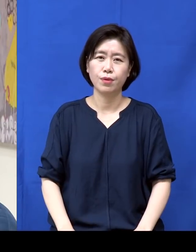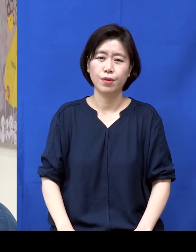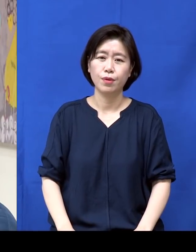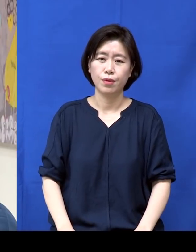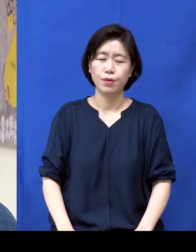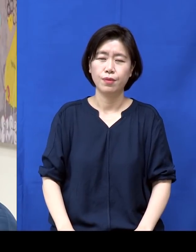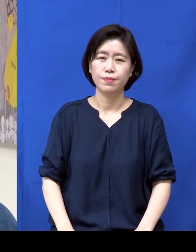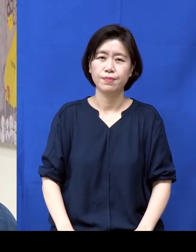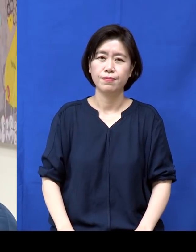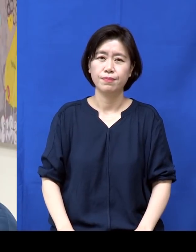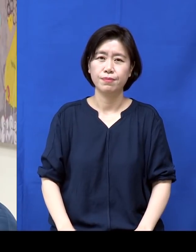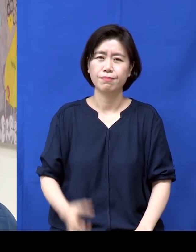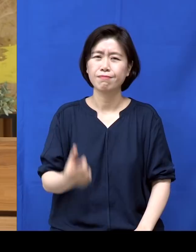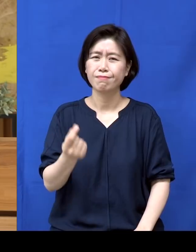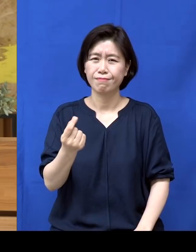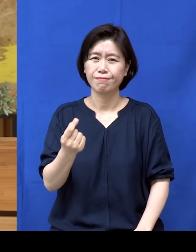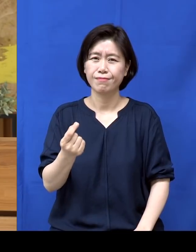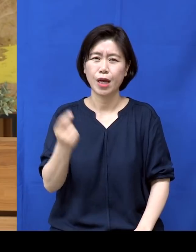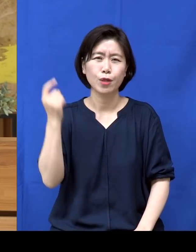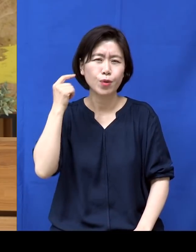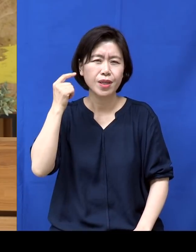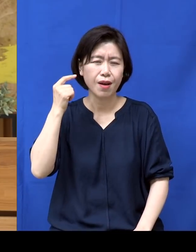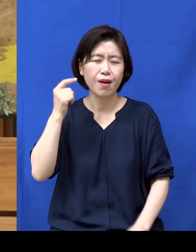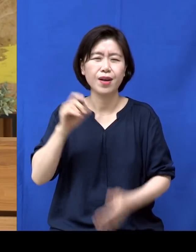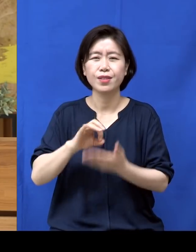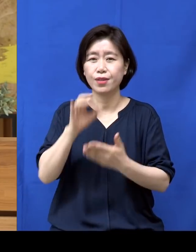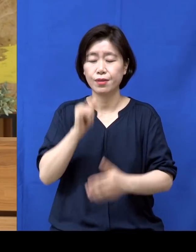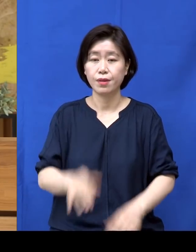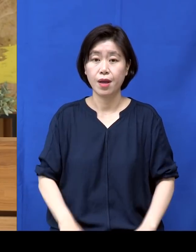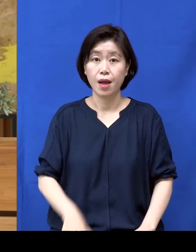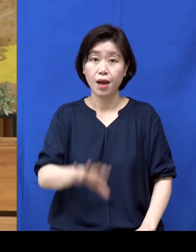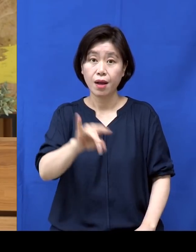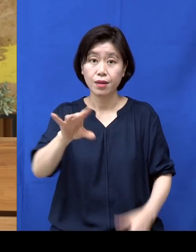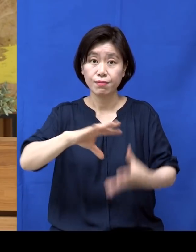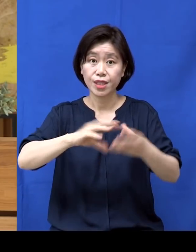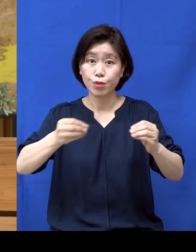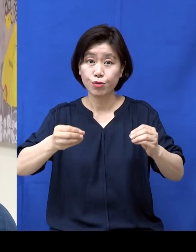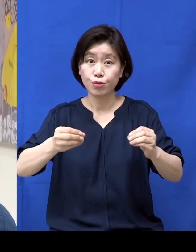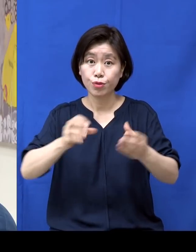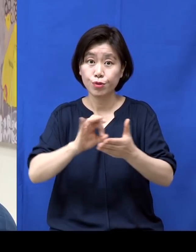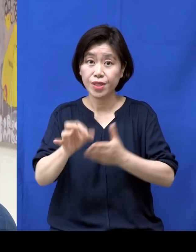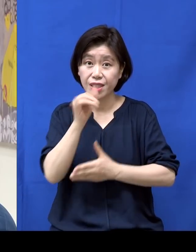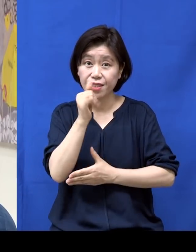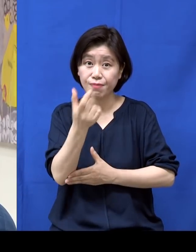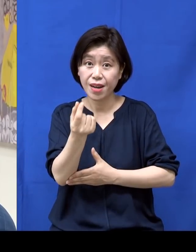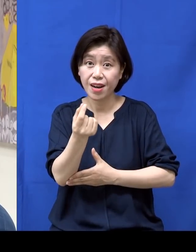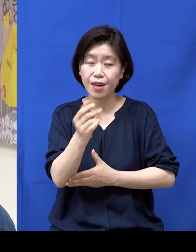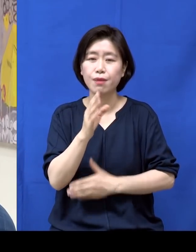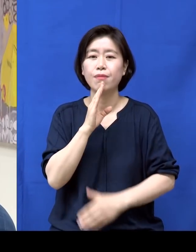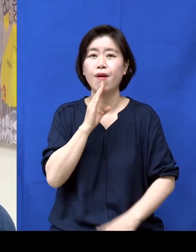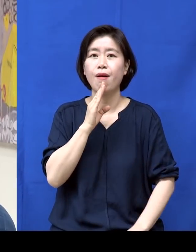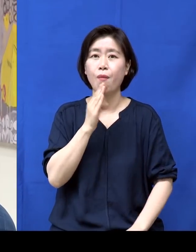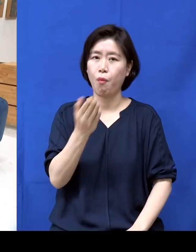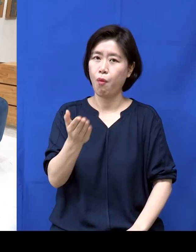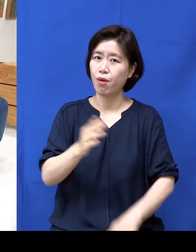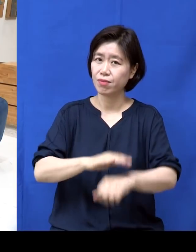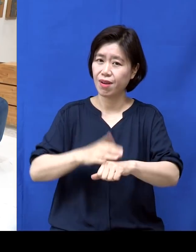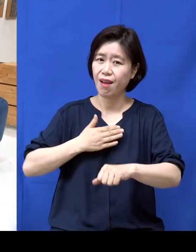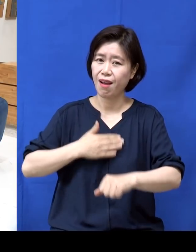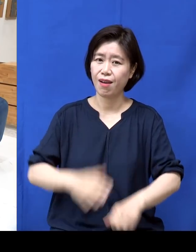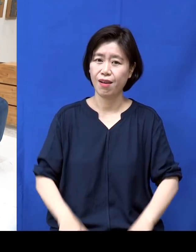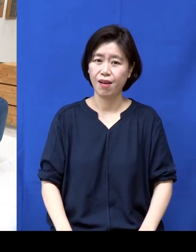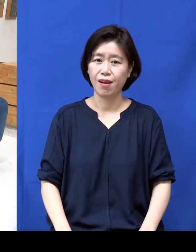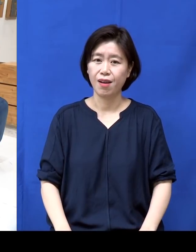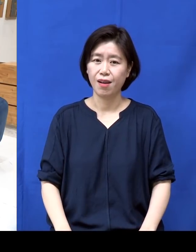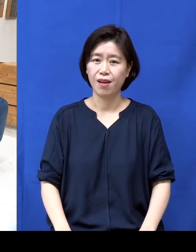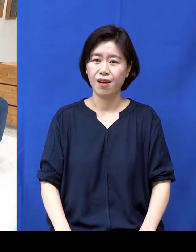느낌들 네, 이런 것들이 저한테 가끔 이렇게 근육이 저절로 이렇게 움직일 때도 있다고 하던데. 저 그죠? 너무 정확하게 이런 데 하면 이렇게 막 아,